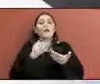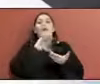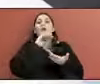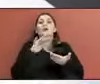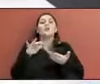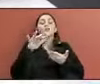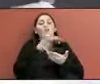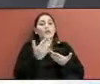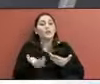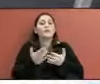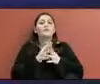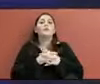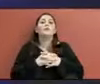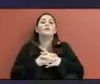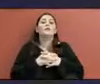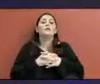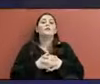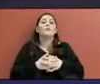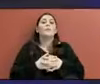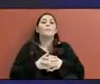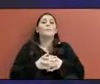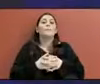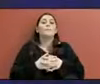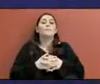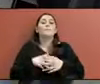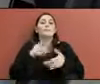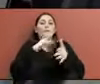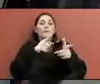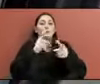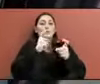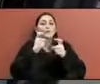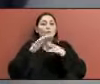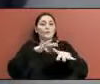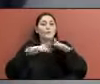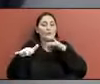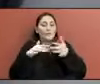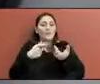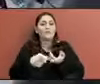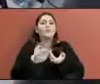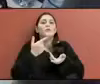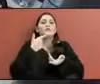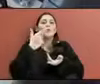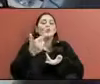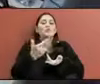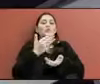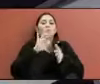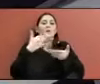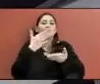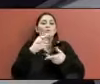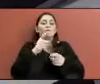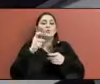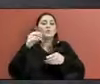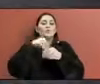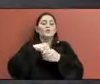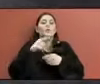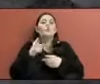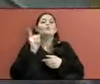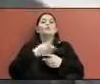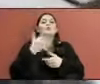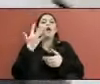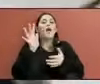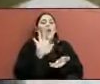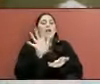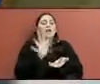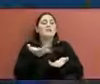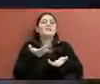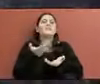yaşlıların özellikle 99 depreminin verisi bu söyleyeceğim veri. %50'si yani